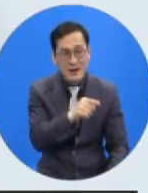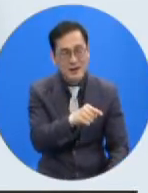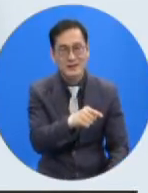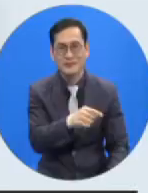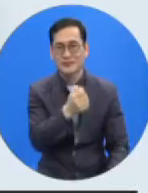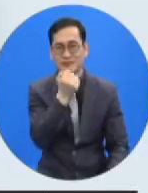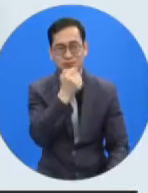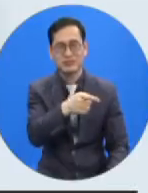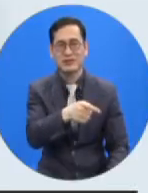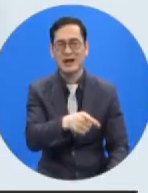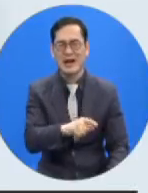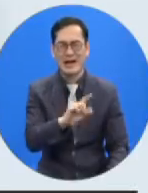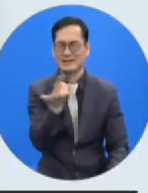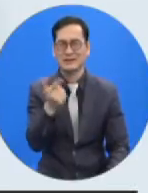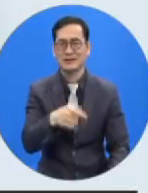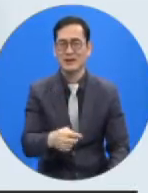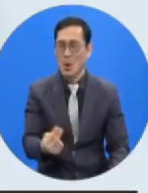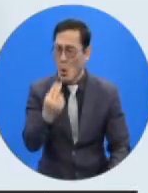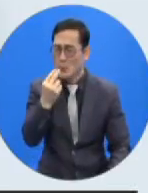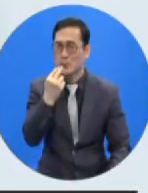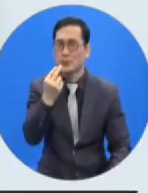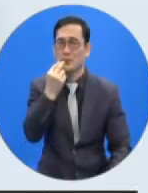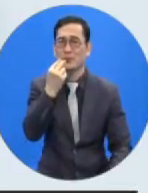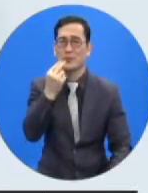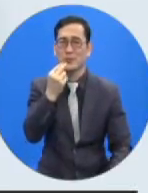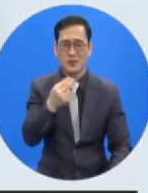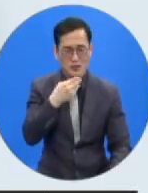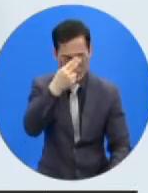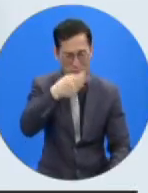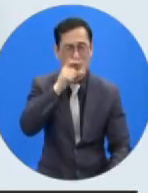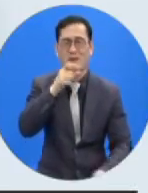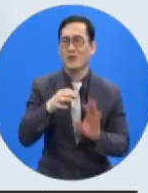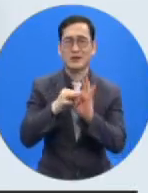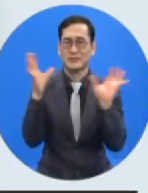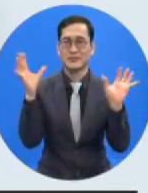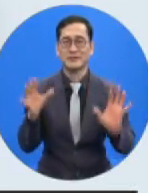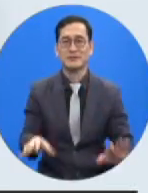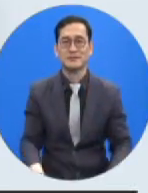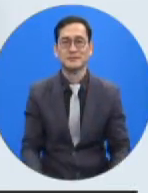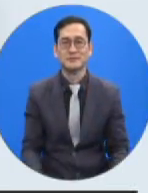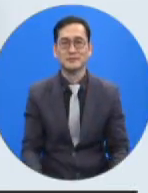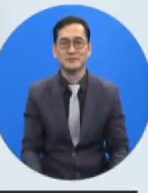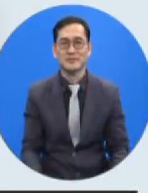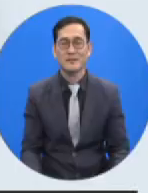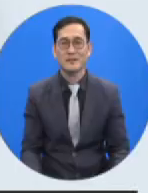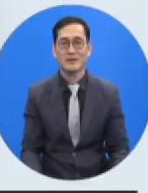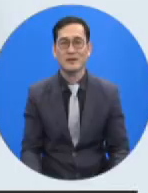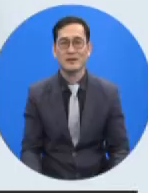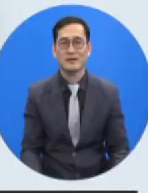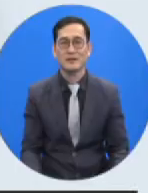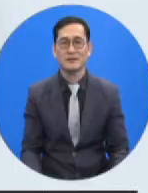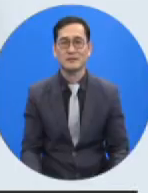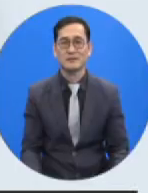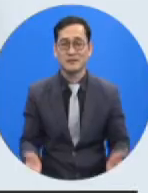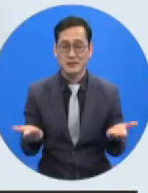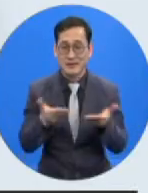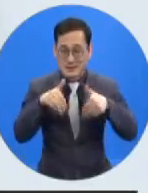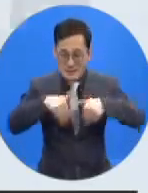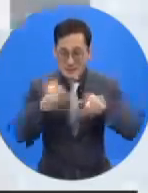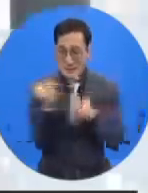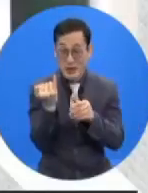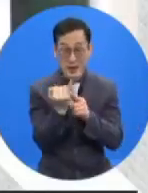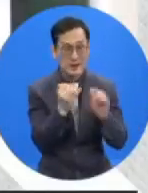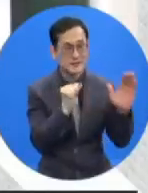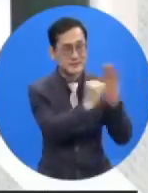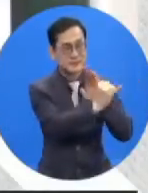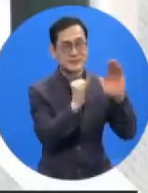호흡기 바이러스거든요. 예. 전혀 근거가 없는 사실이니까. 더군다나 계속 이 종업원들이 순환을 하면서 전파시킬